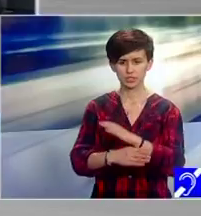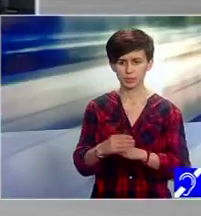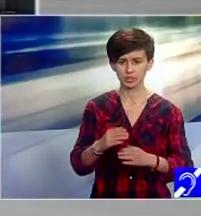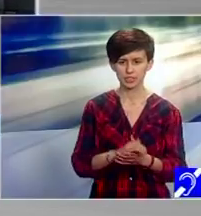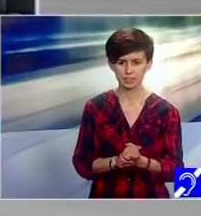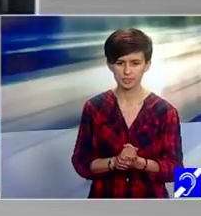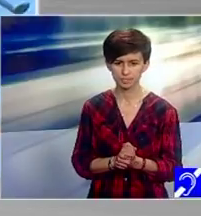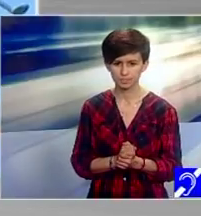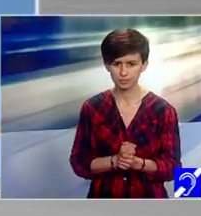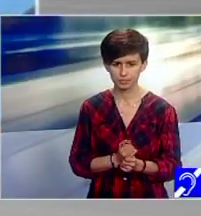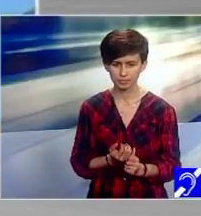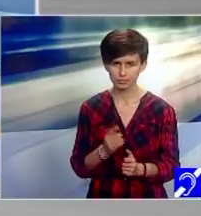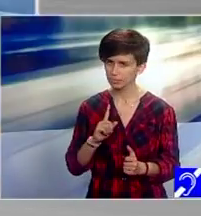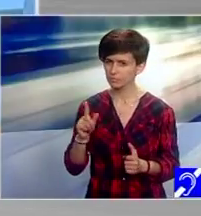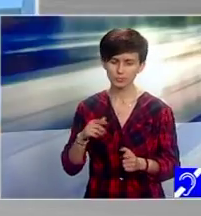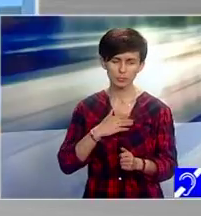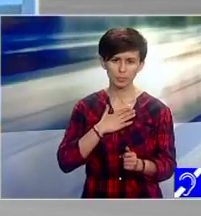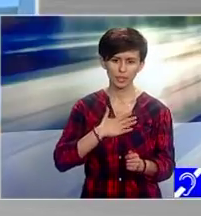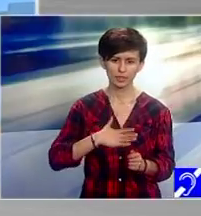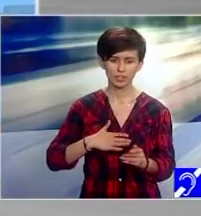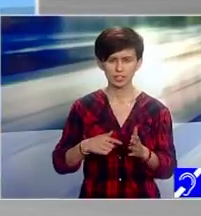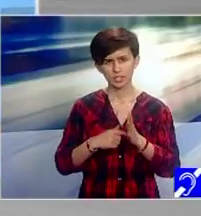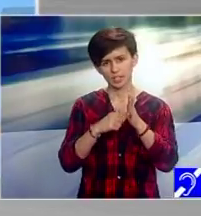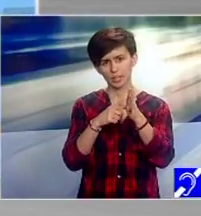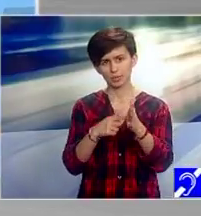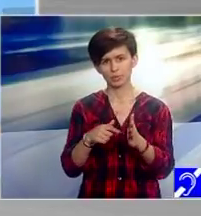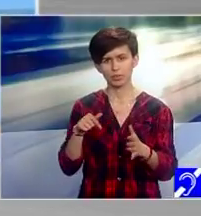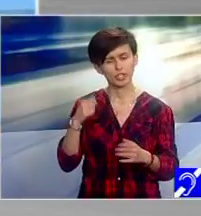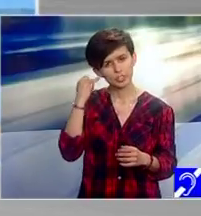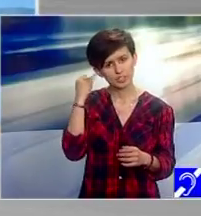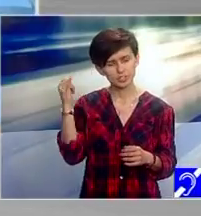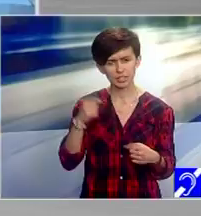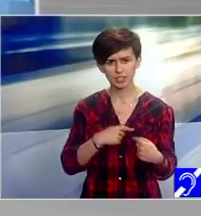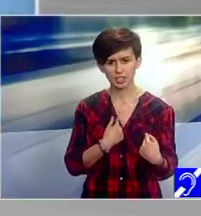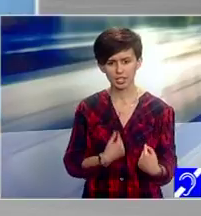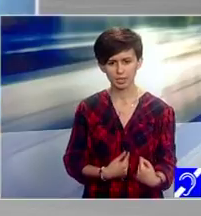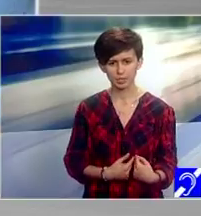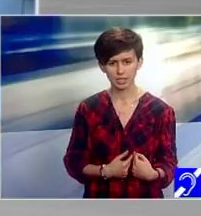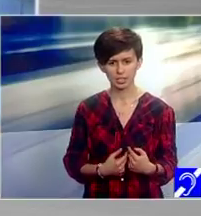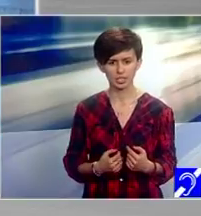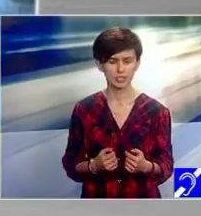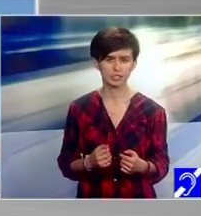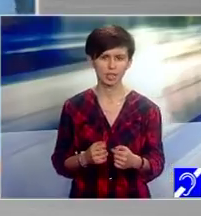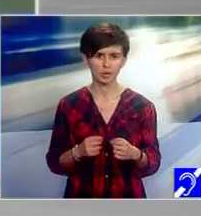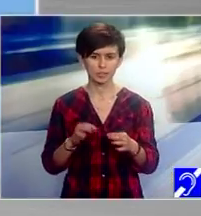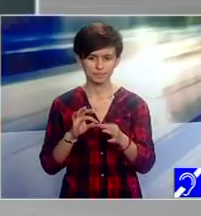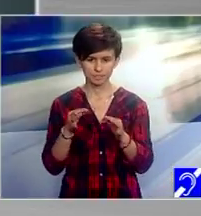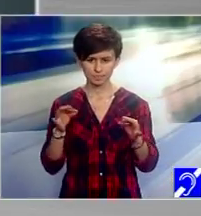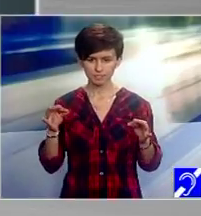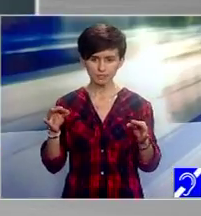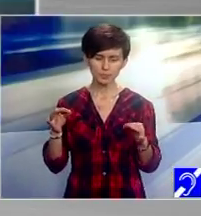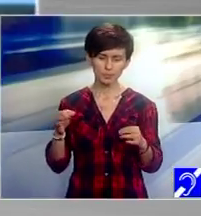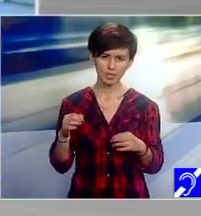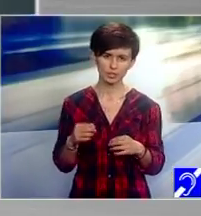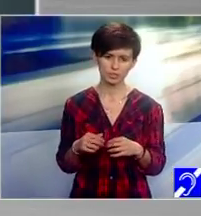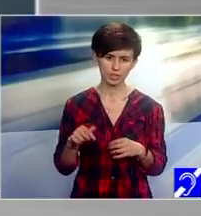nu din dorința de a promova această idee a milei sau a sloganului și